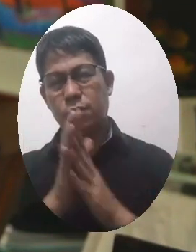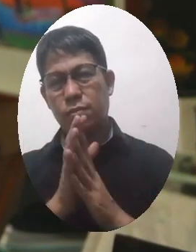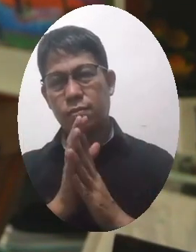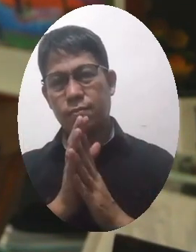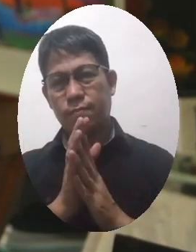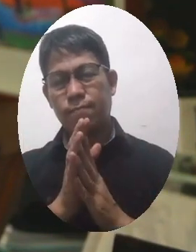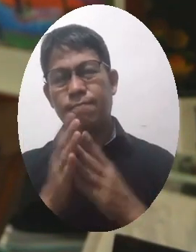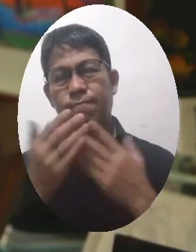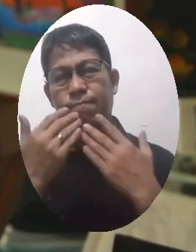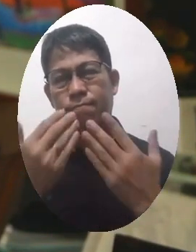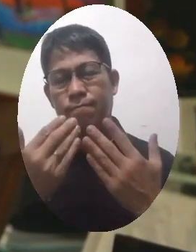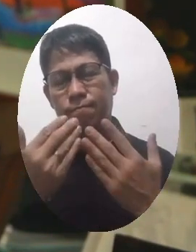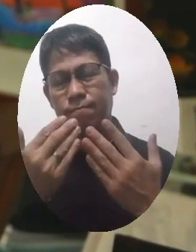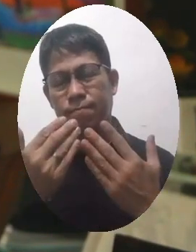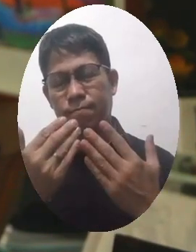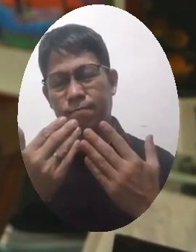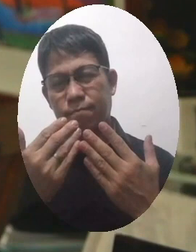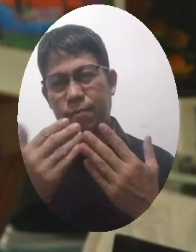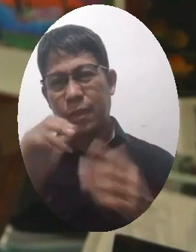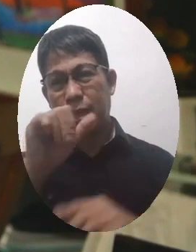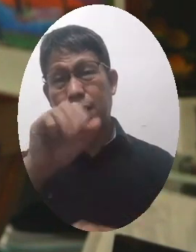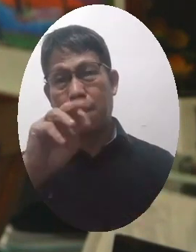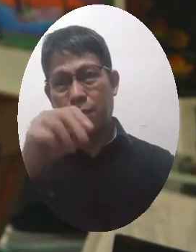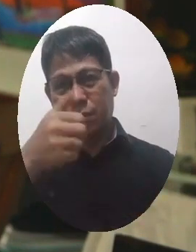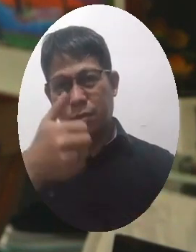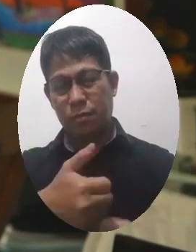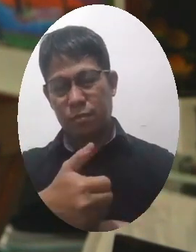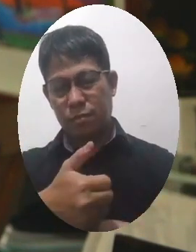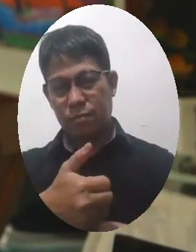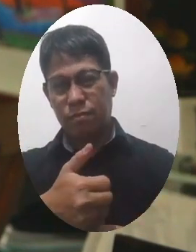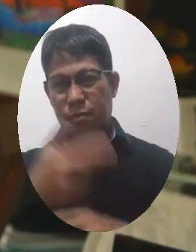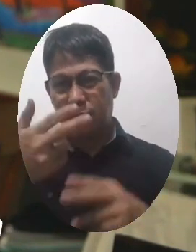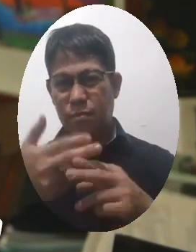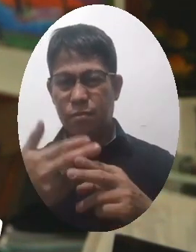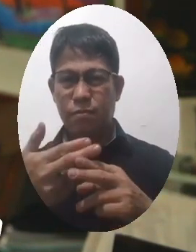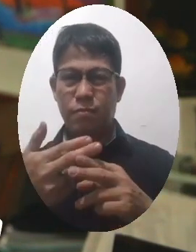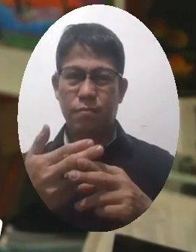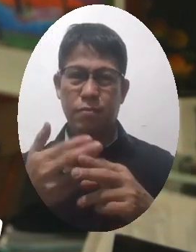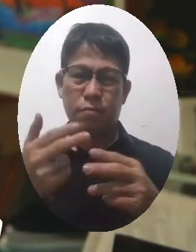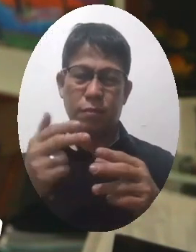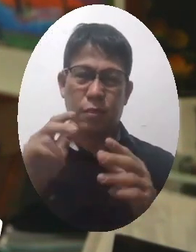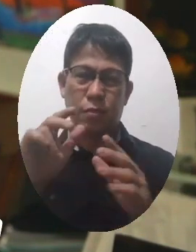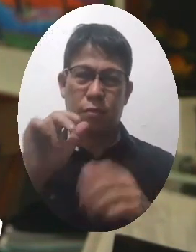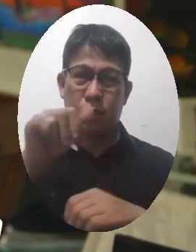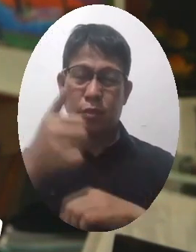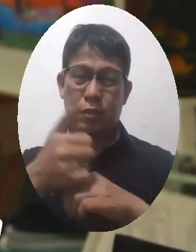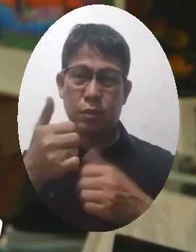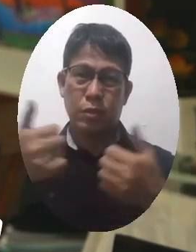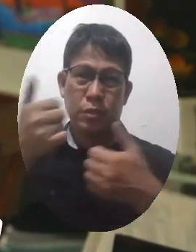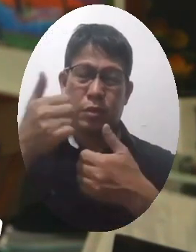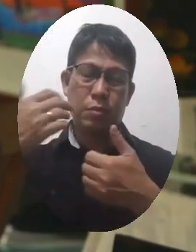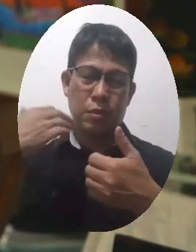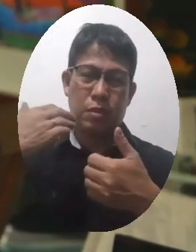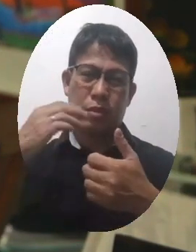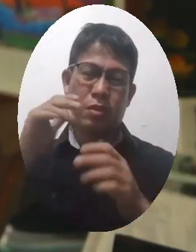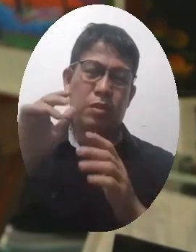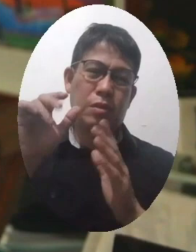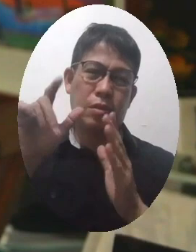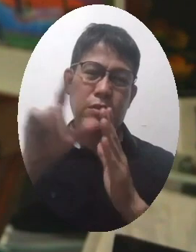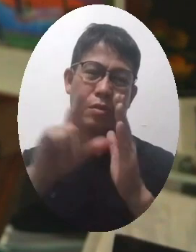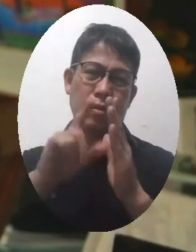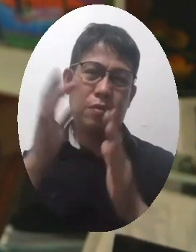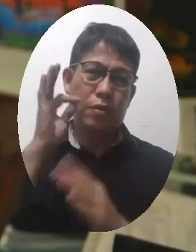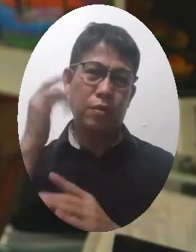public service. Thank you again sa SM Foundation. Sa ngalan ng kapwa ko, mahal ko Foundation Chairman, si Atty.